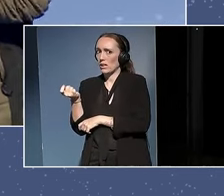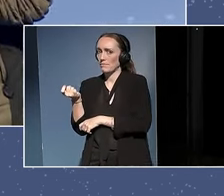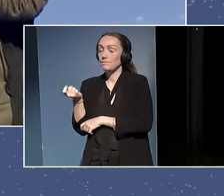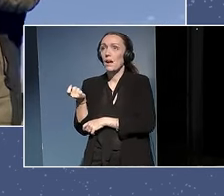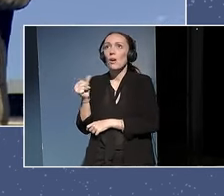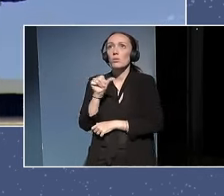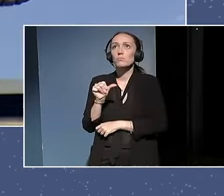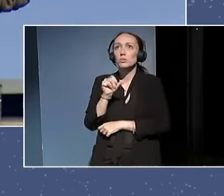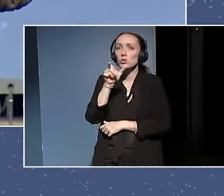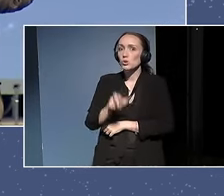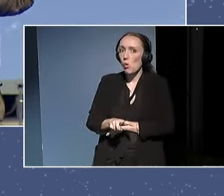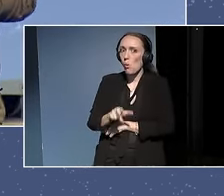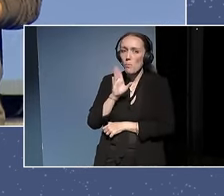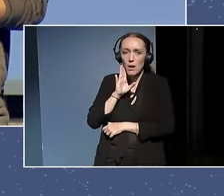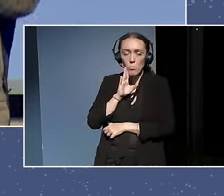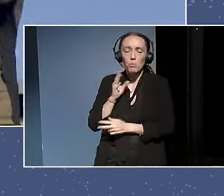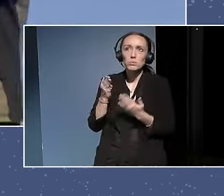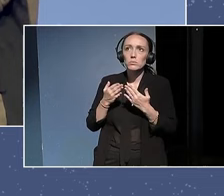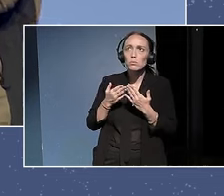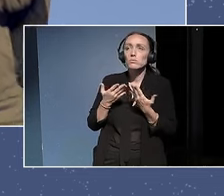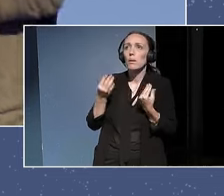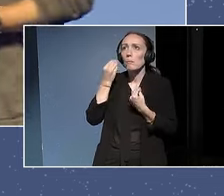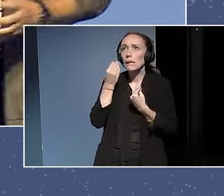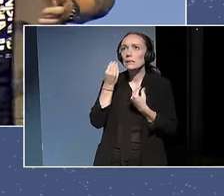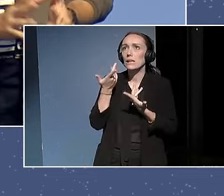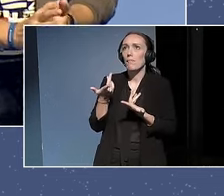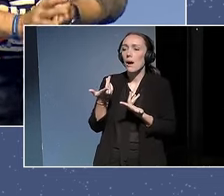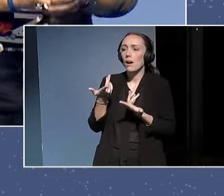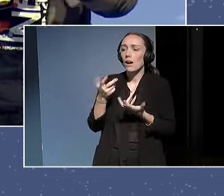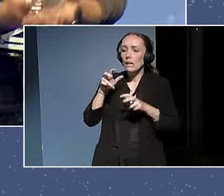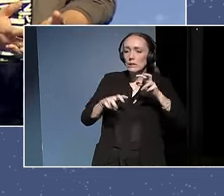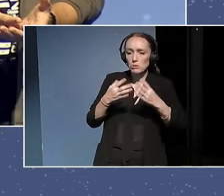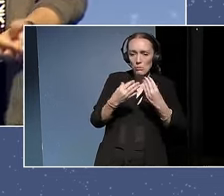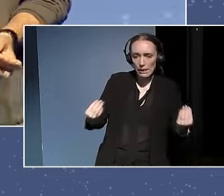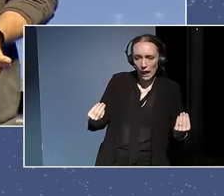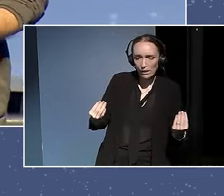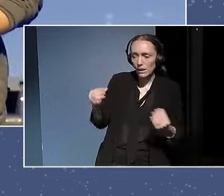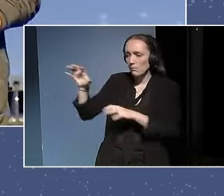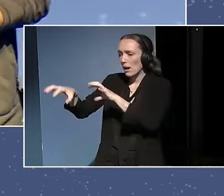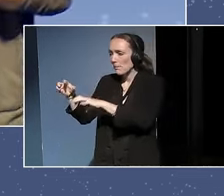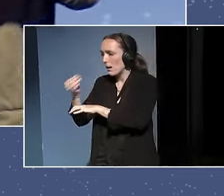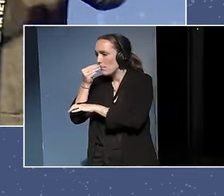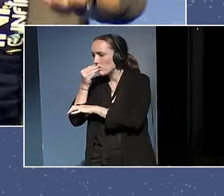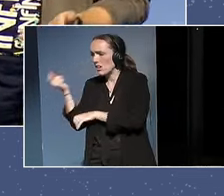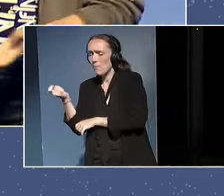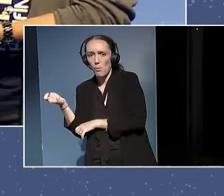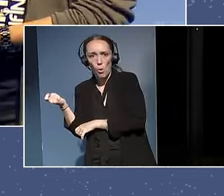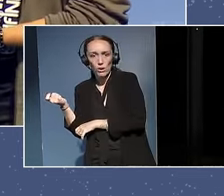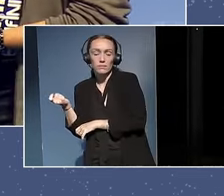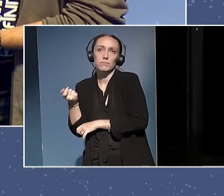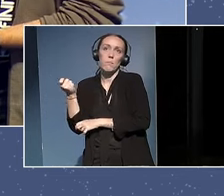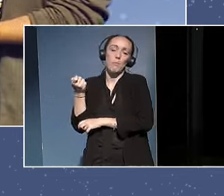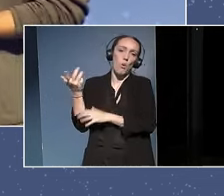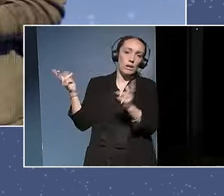problema Dicevo Com'è possibile che così ci sono così tanti carnivori e così poche prede a disposizione poche tra virgolette